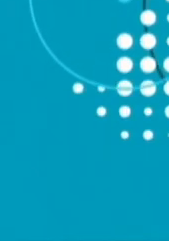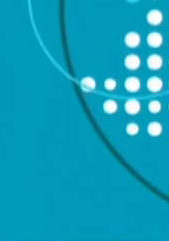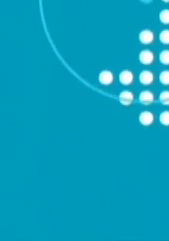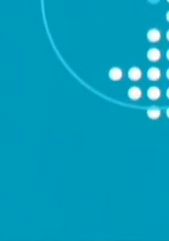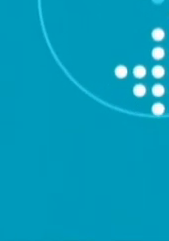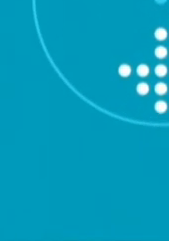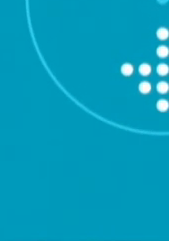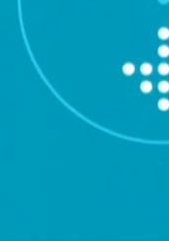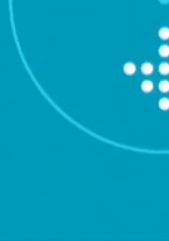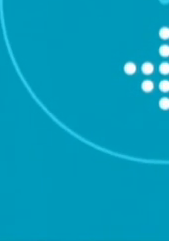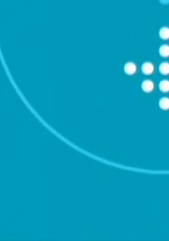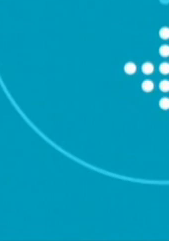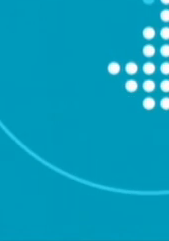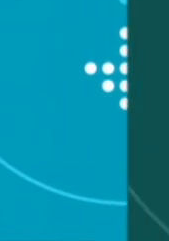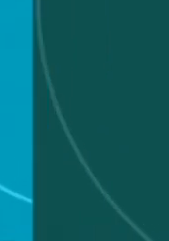Музика